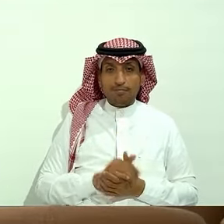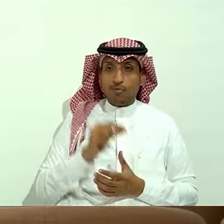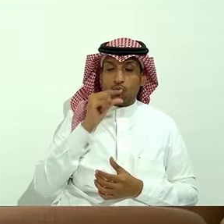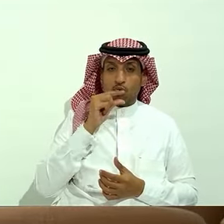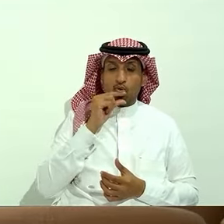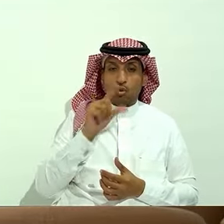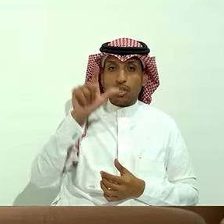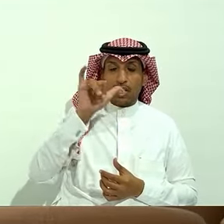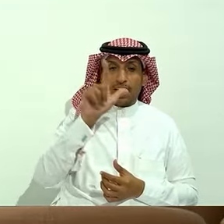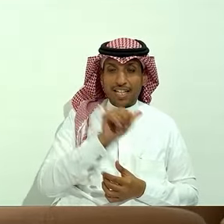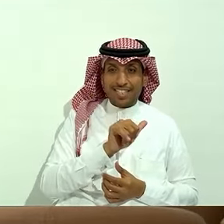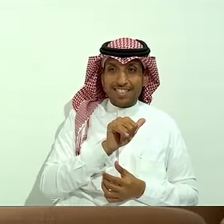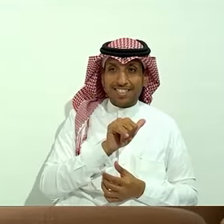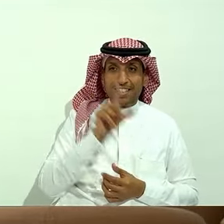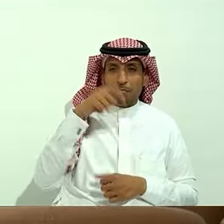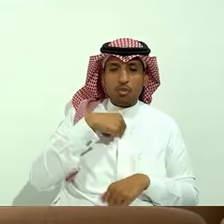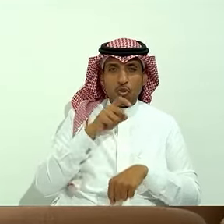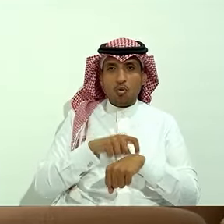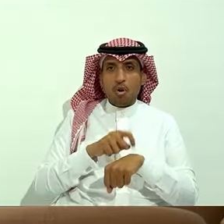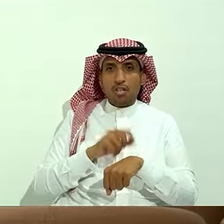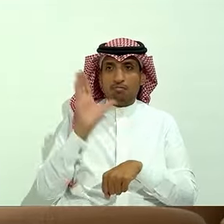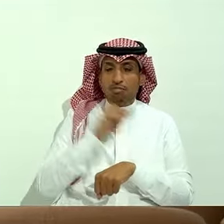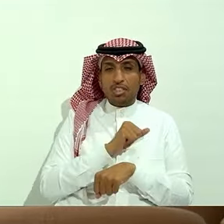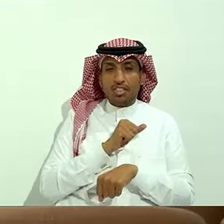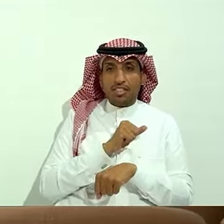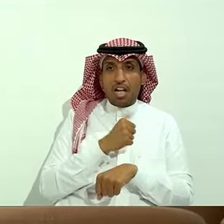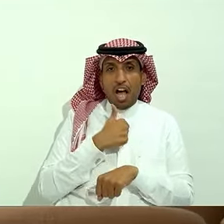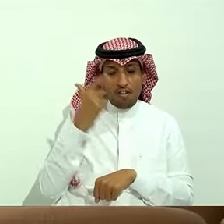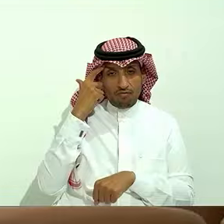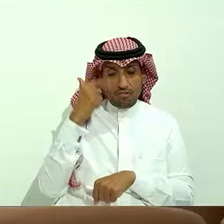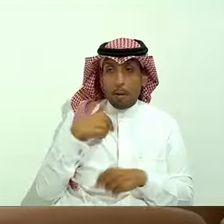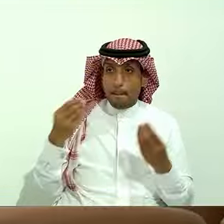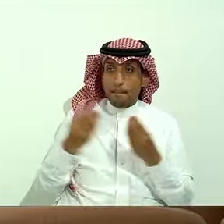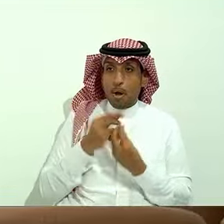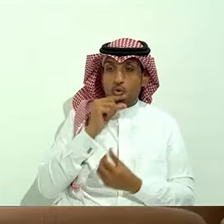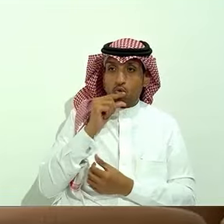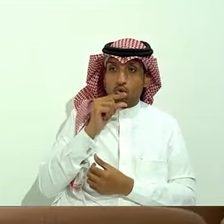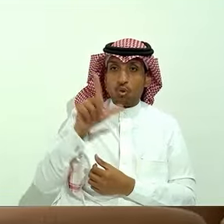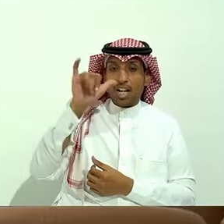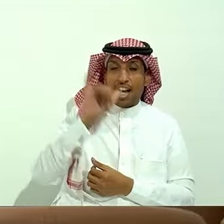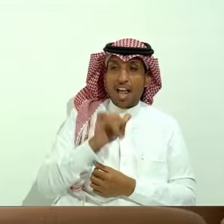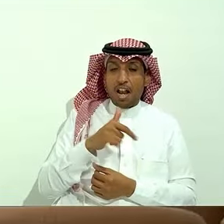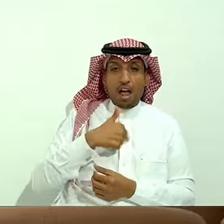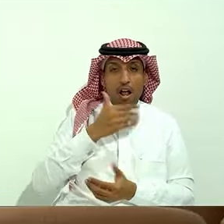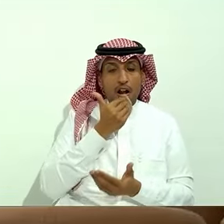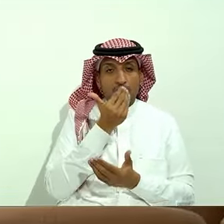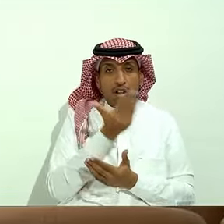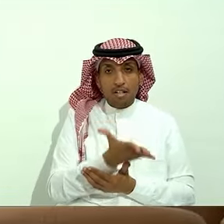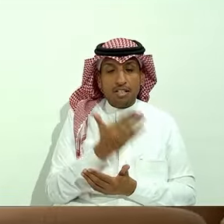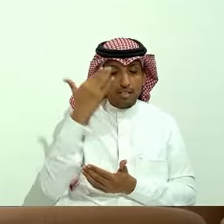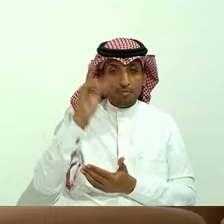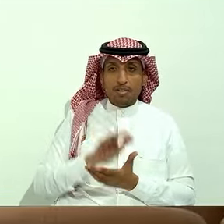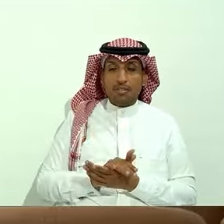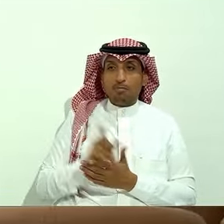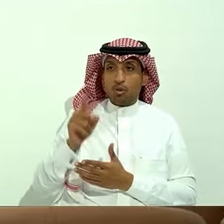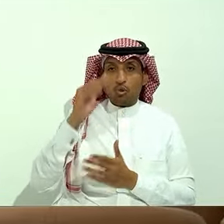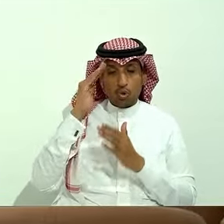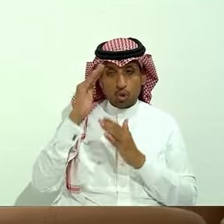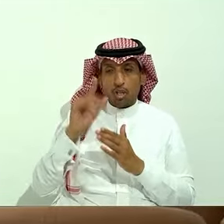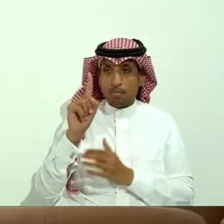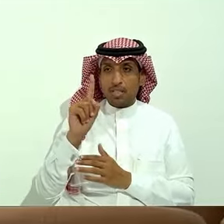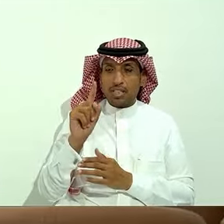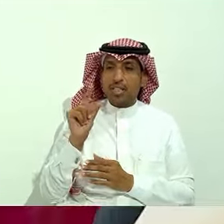الوقت هذا الشيء الوحيد اللي كنت شايله همه بالتاك، قلت انا اعرف نفسي مع دكتورة ليلى بقعد احكي ما راح نخلص، لكن يعطيك العافيه، بس